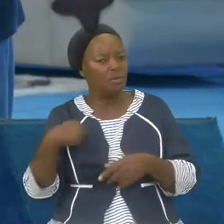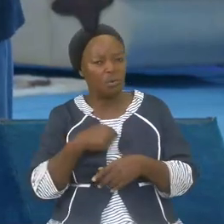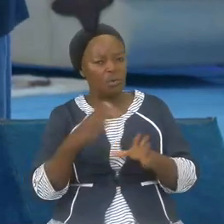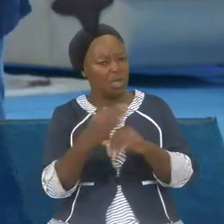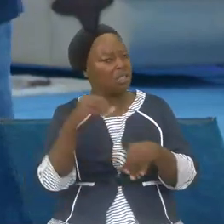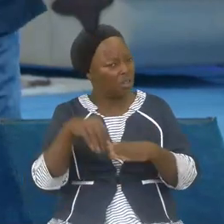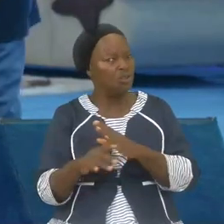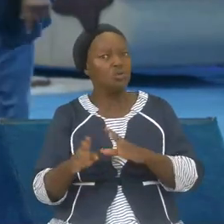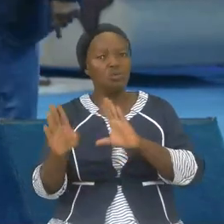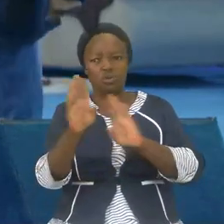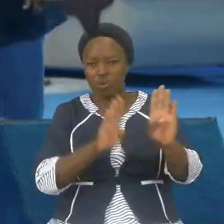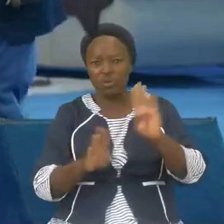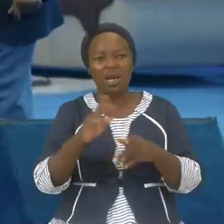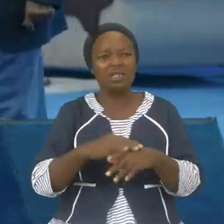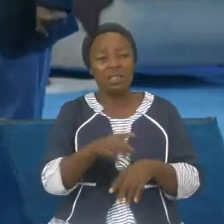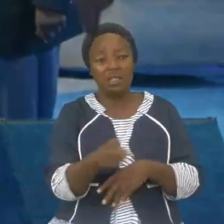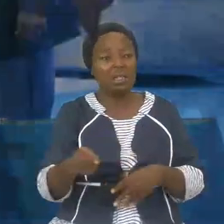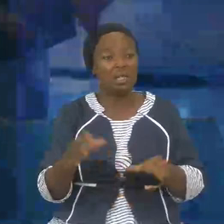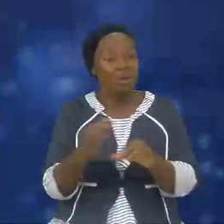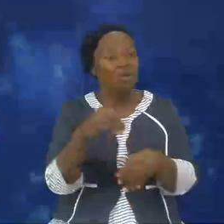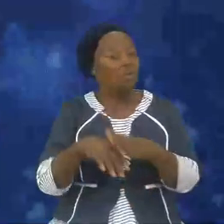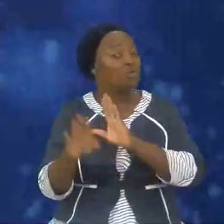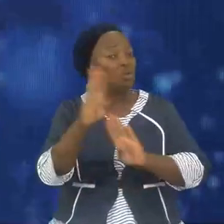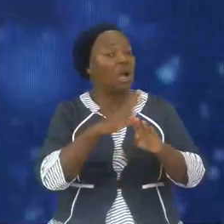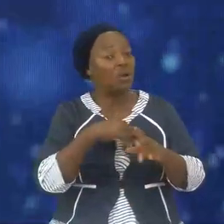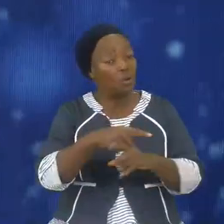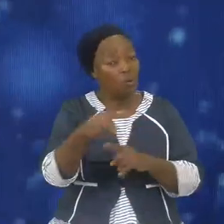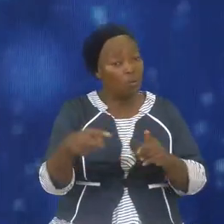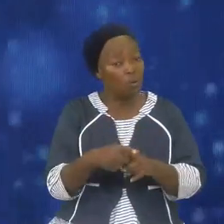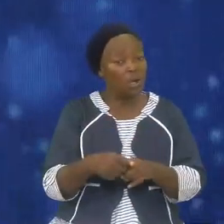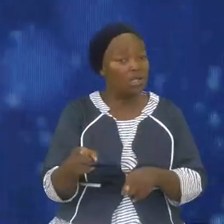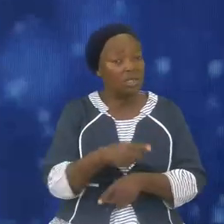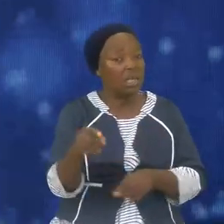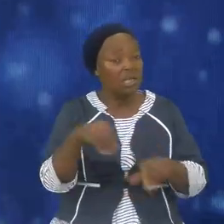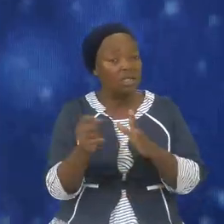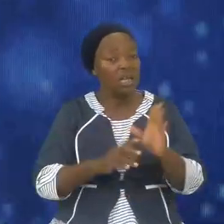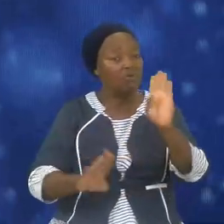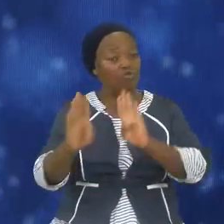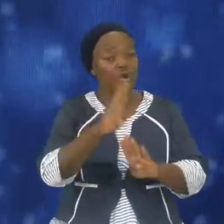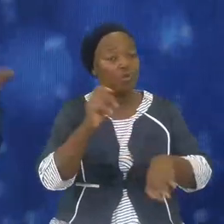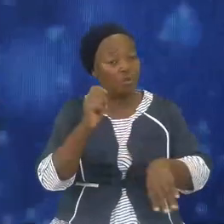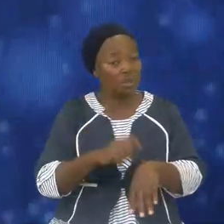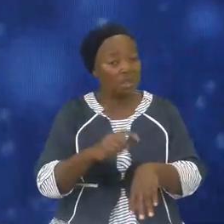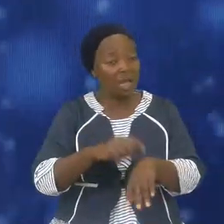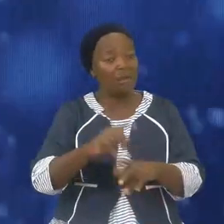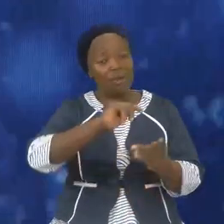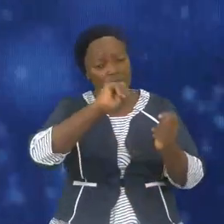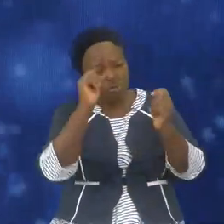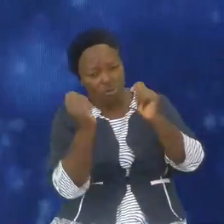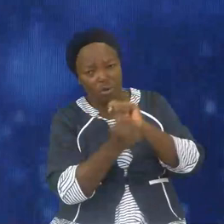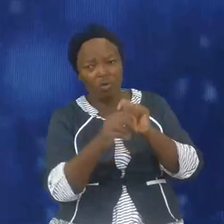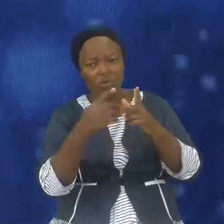se retrouve dans le problème, ils se retrouvent dans le problème. Mais au sein de leur détresse, ils